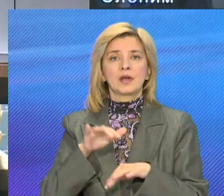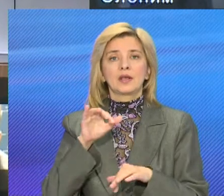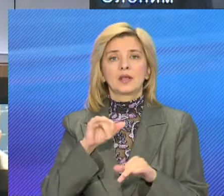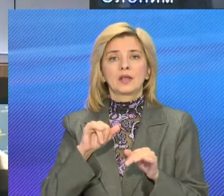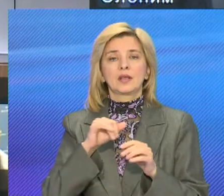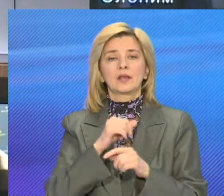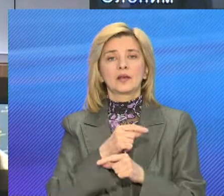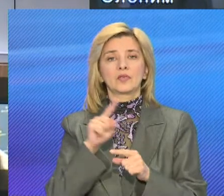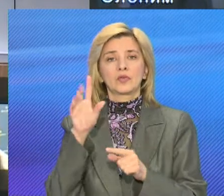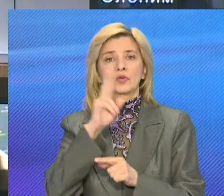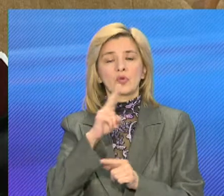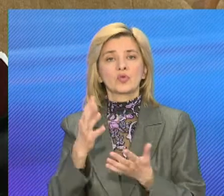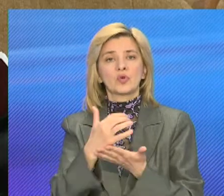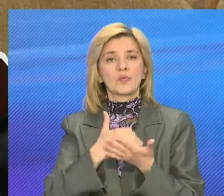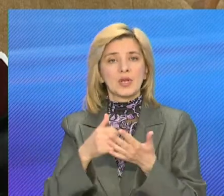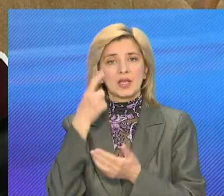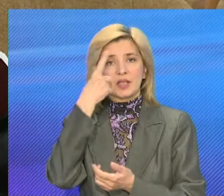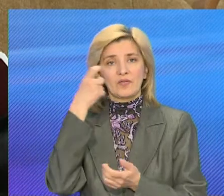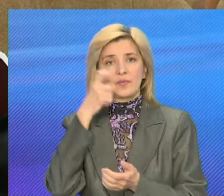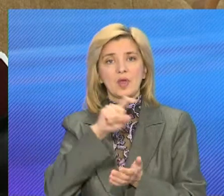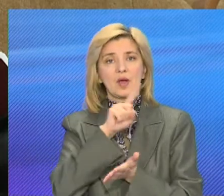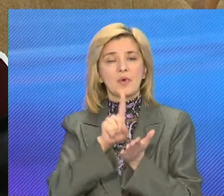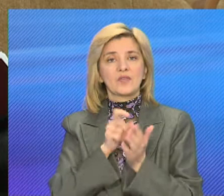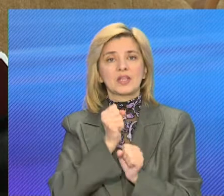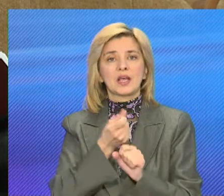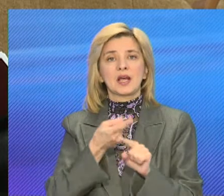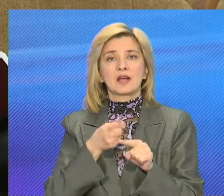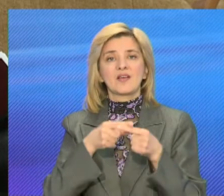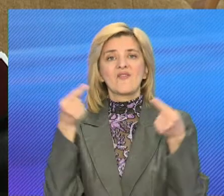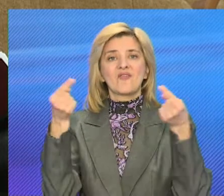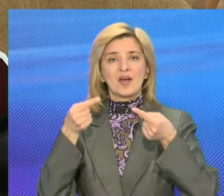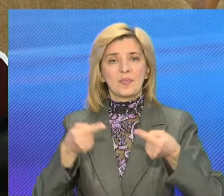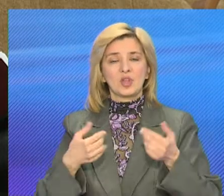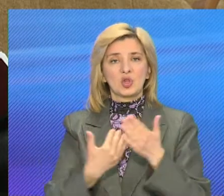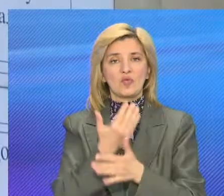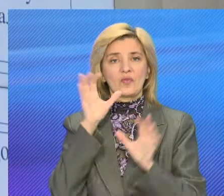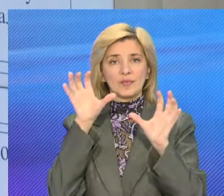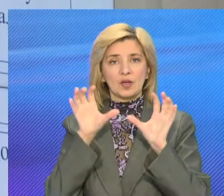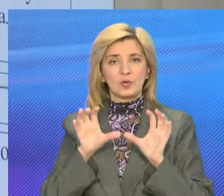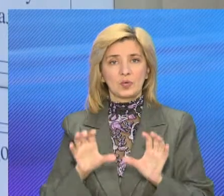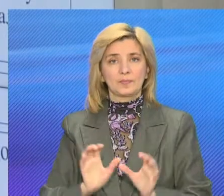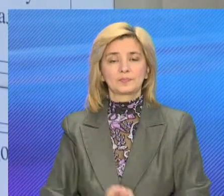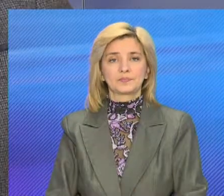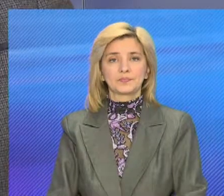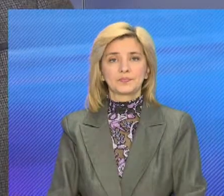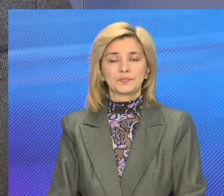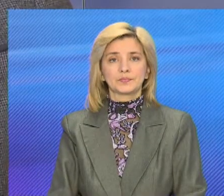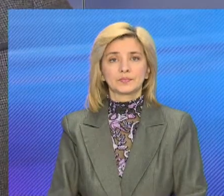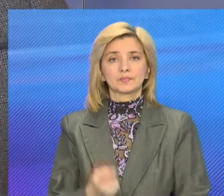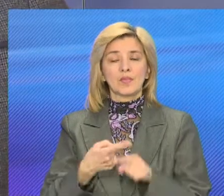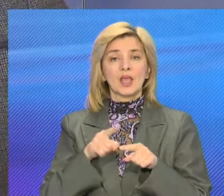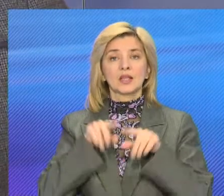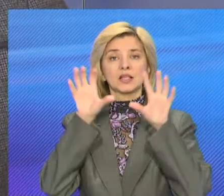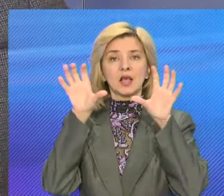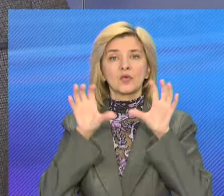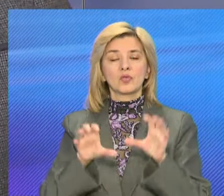и опрацовывают персональную информацию, обязаны делать это у ответственности с новым законом. Это